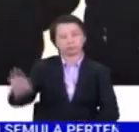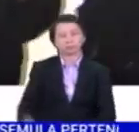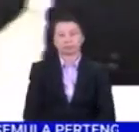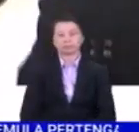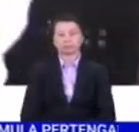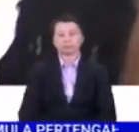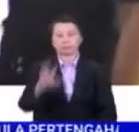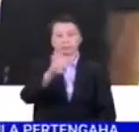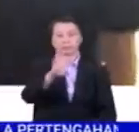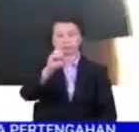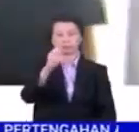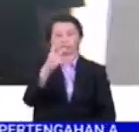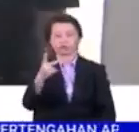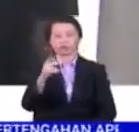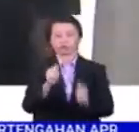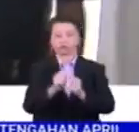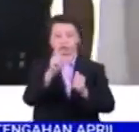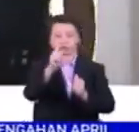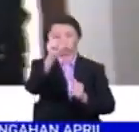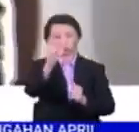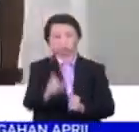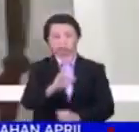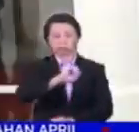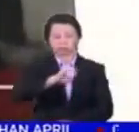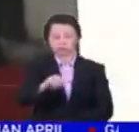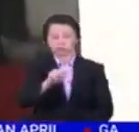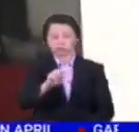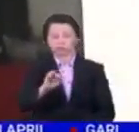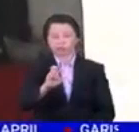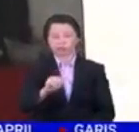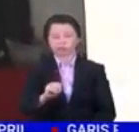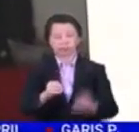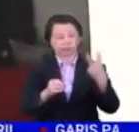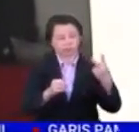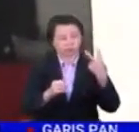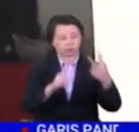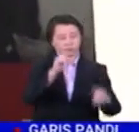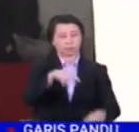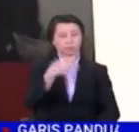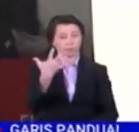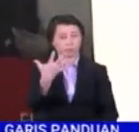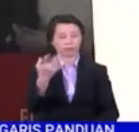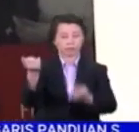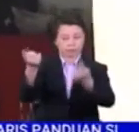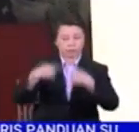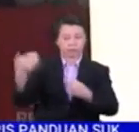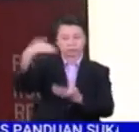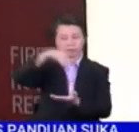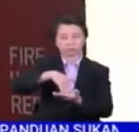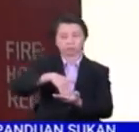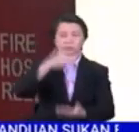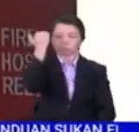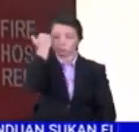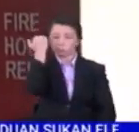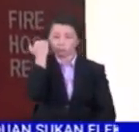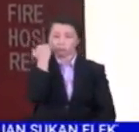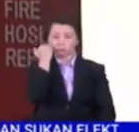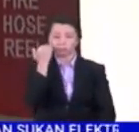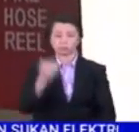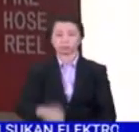ke-4 2005 dengan seorang penjamin Kise disebut semula 12 same ini hai